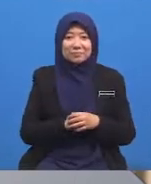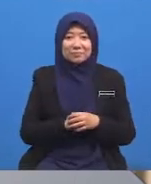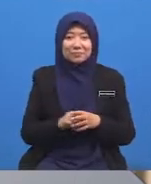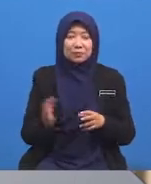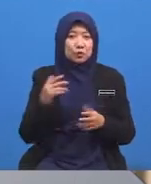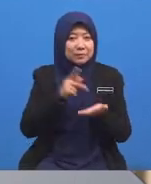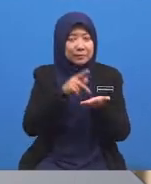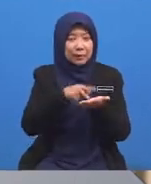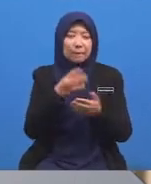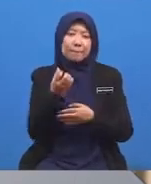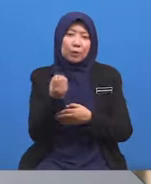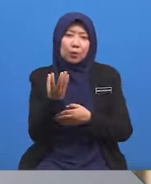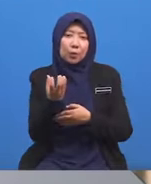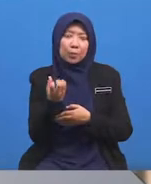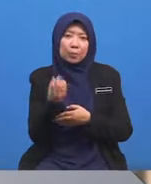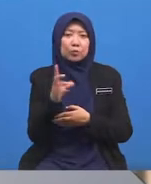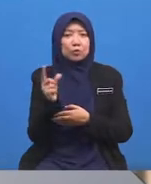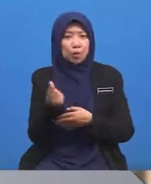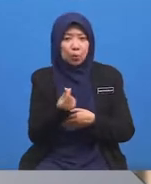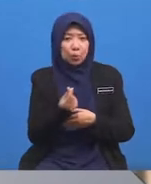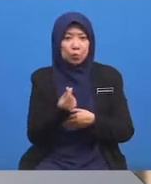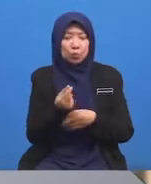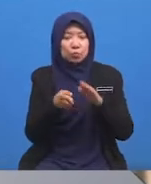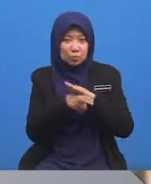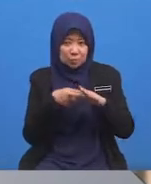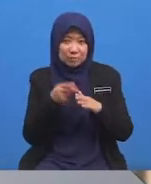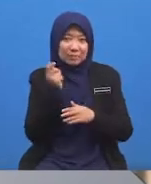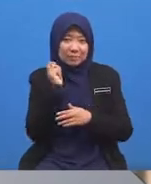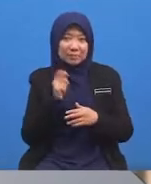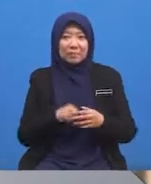Mari kita kira berapa banyak jarum yang cikgu sembunyikan.